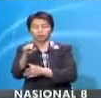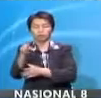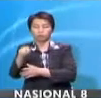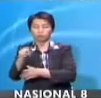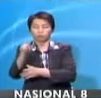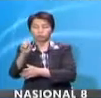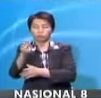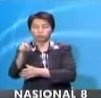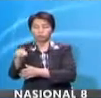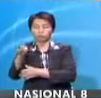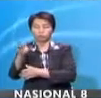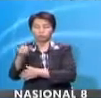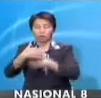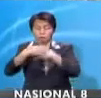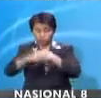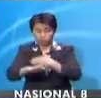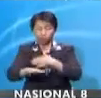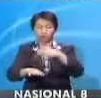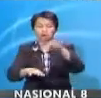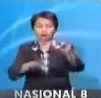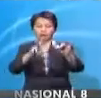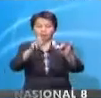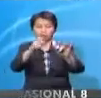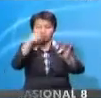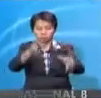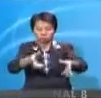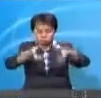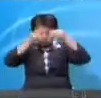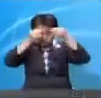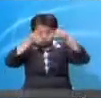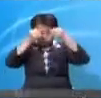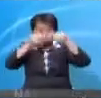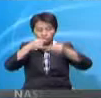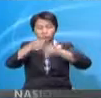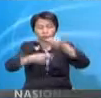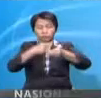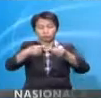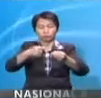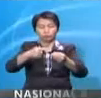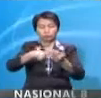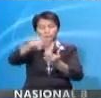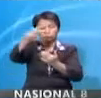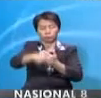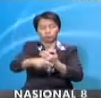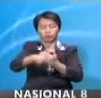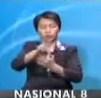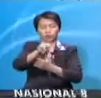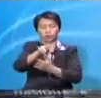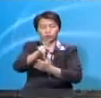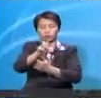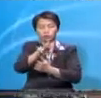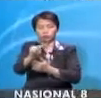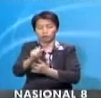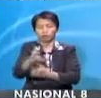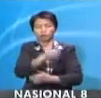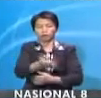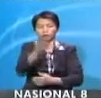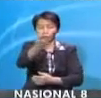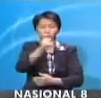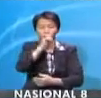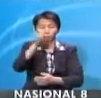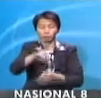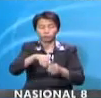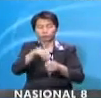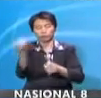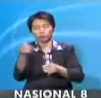www.ar.pemandu.gov.my selepas jam 8.30 nanti untuk maklumat lanjut berkenaan keberhasilan di bawah program transformasi negara ini. Anda juga tidak perlu berganjak